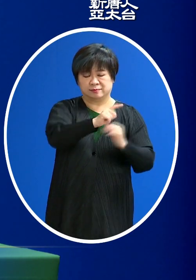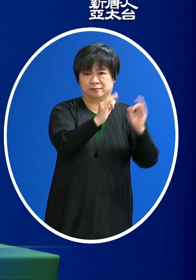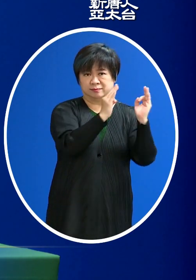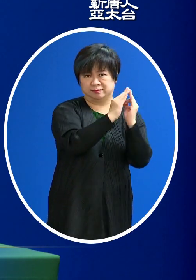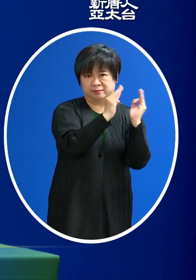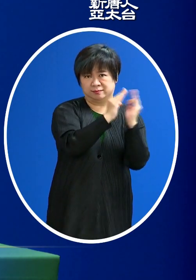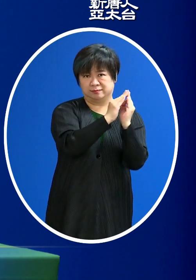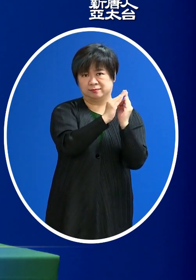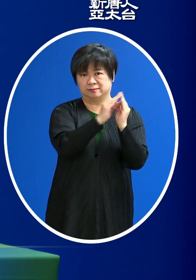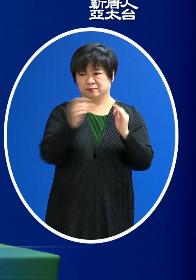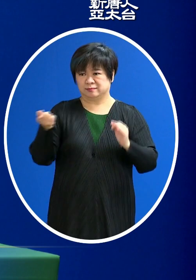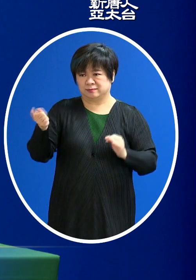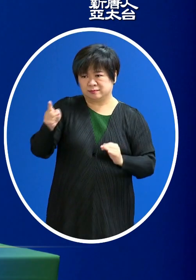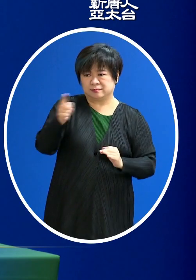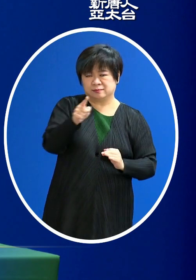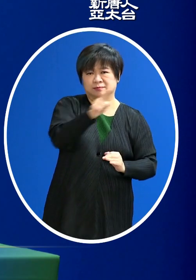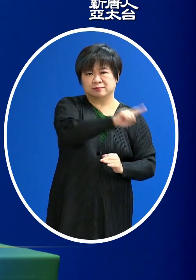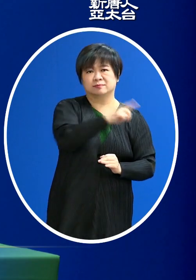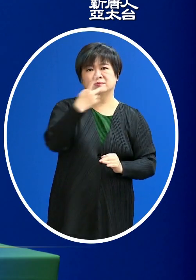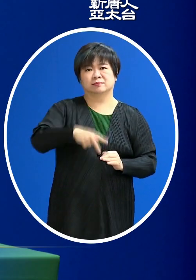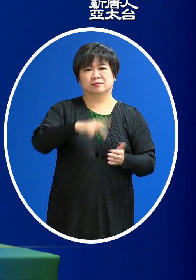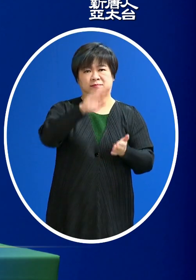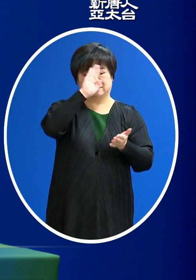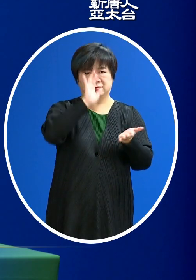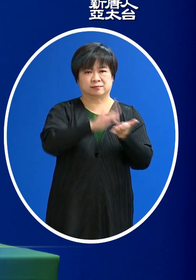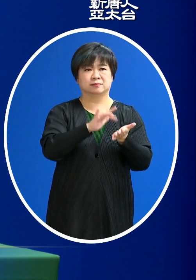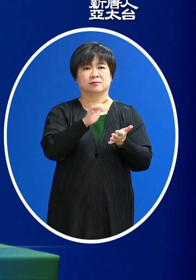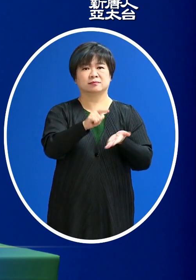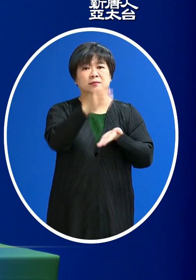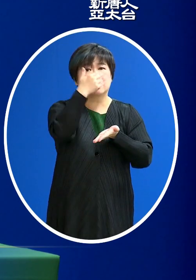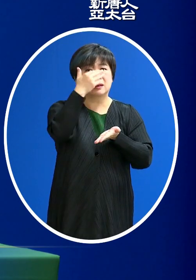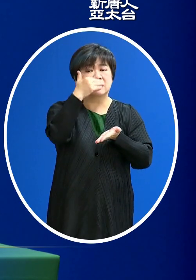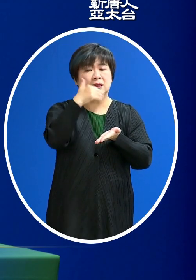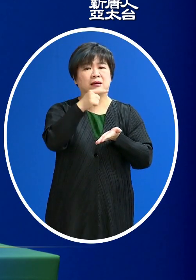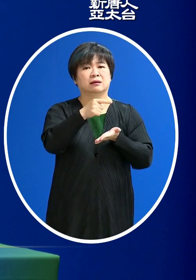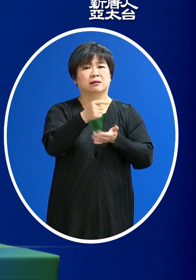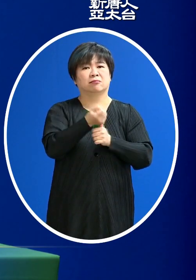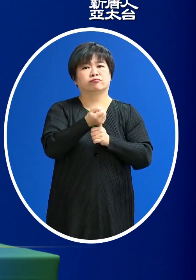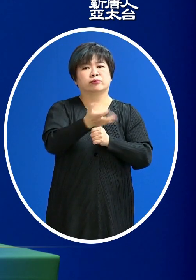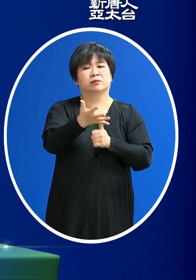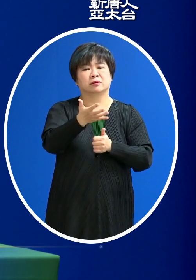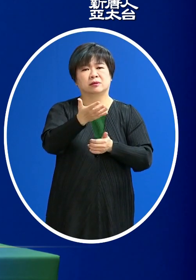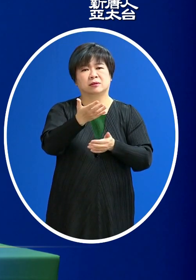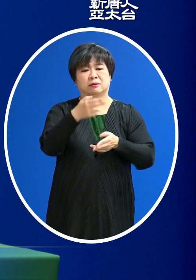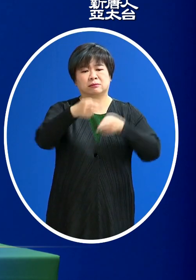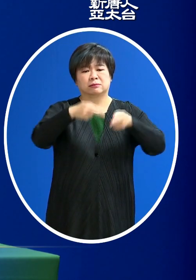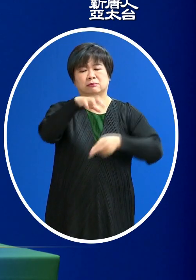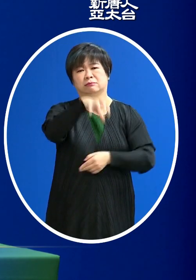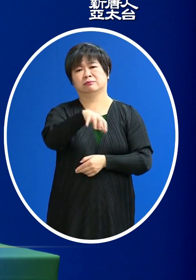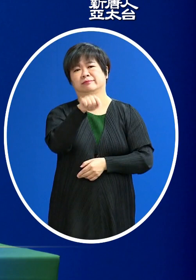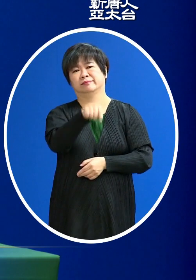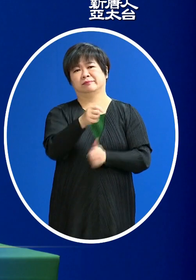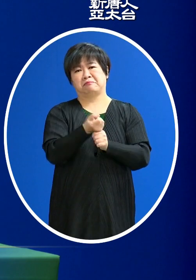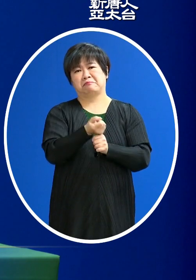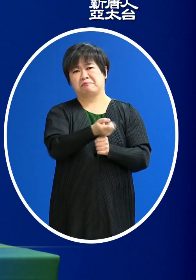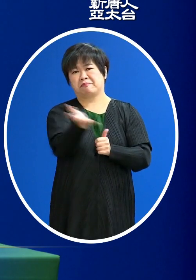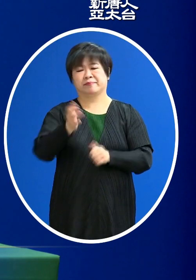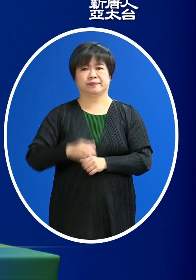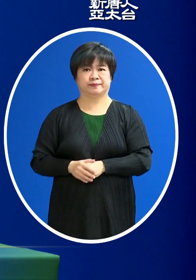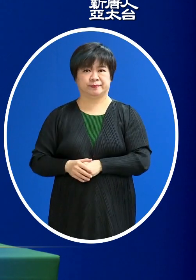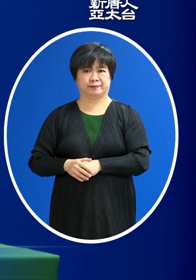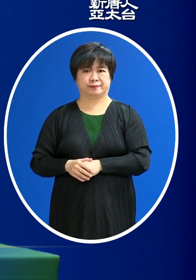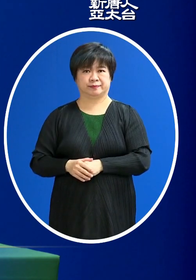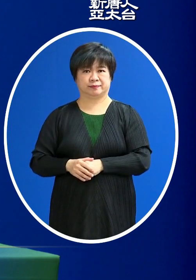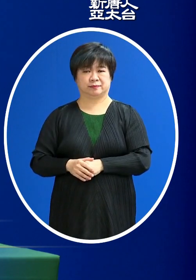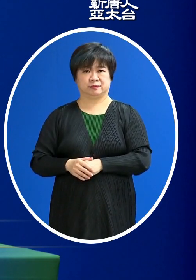行的接触之后，再把这个病毒透过用餐的方式，进到这个餐厅里头来。所以目前这整起